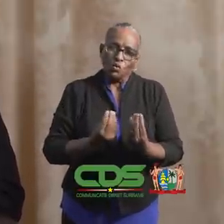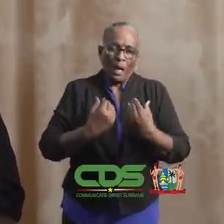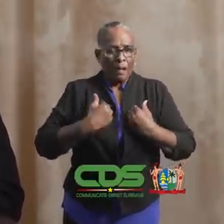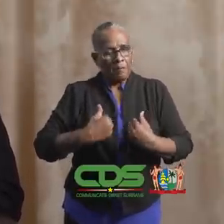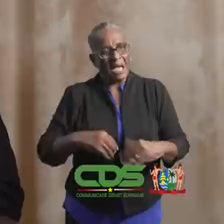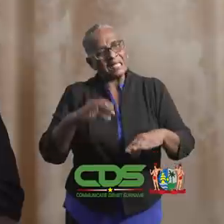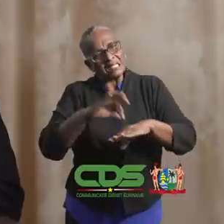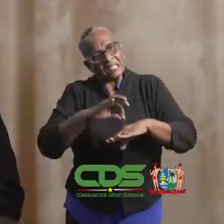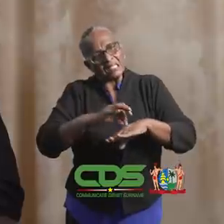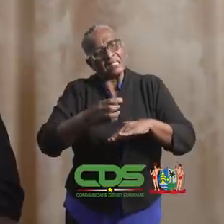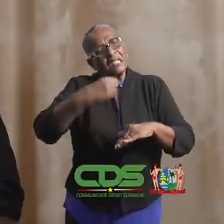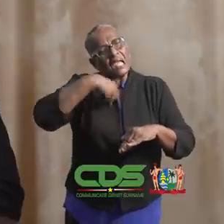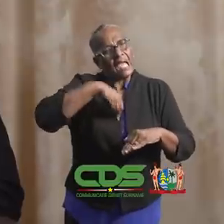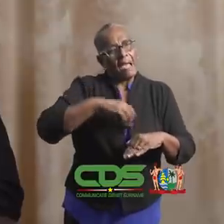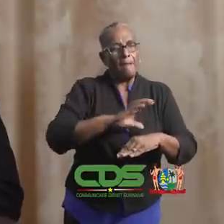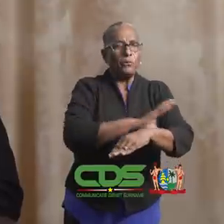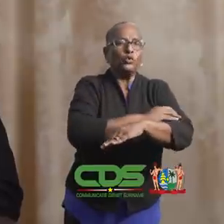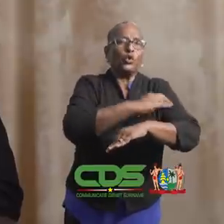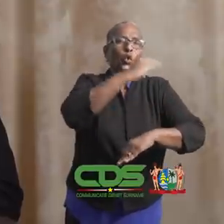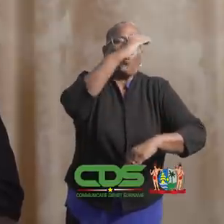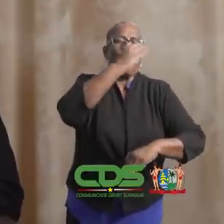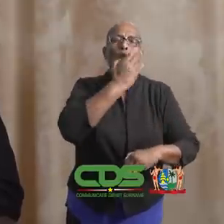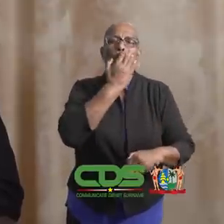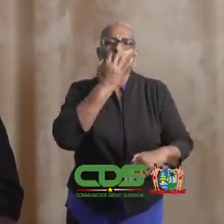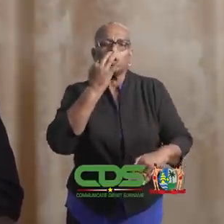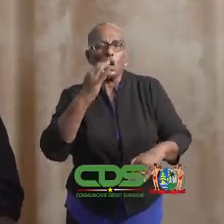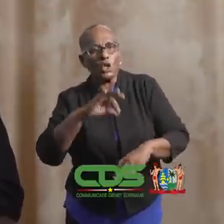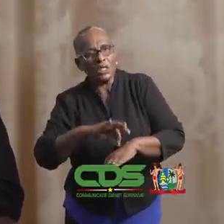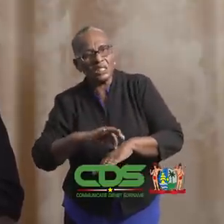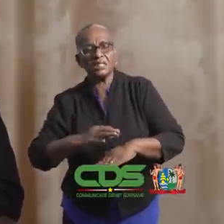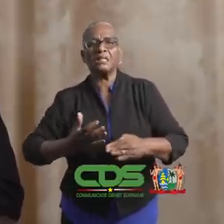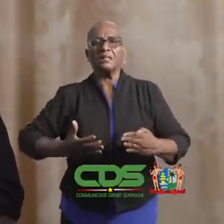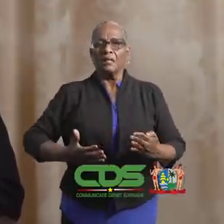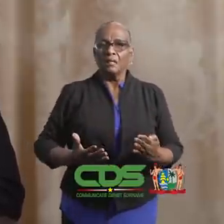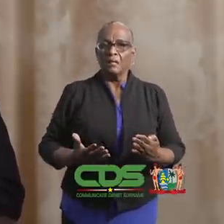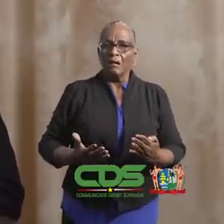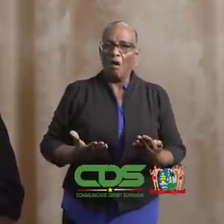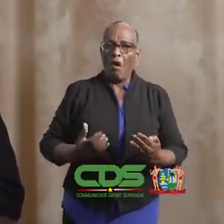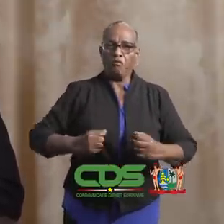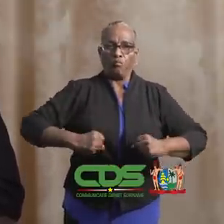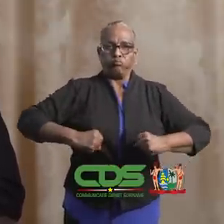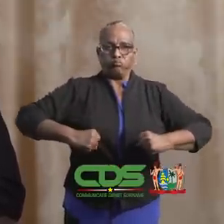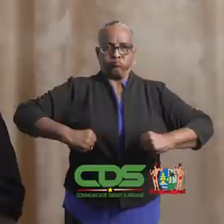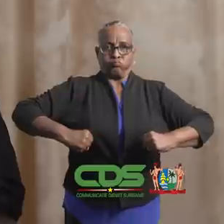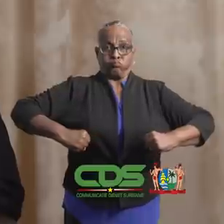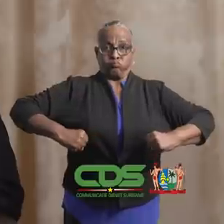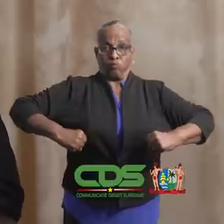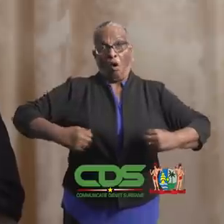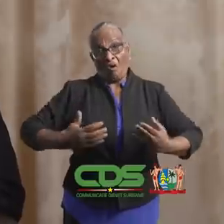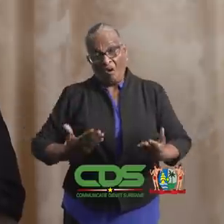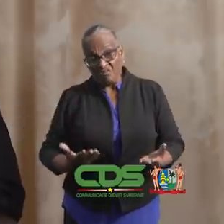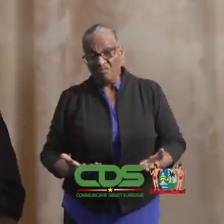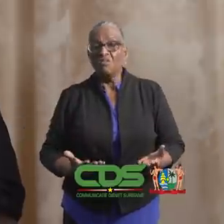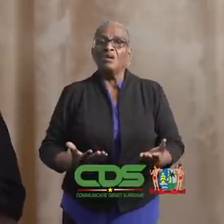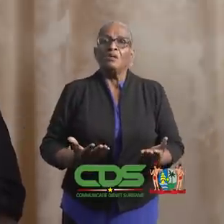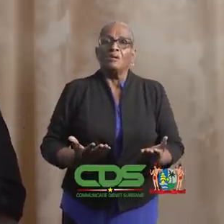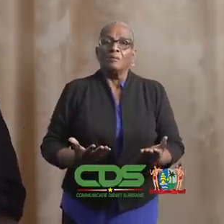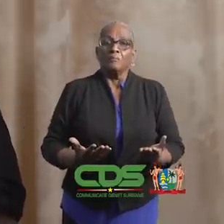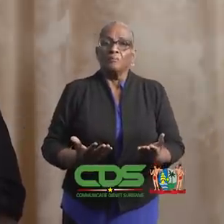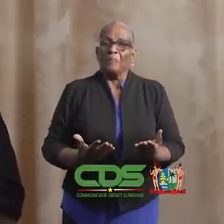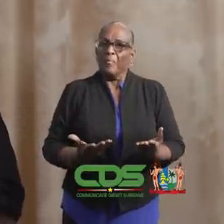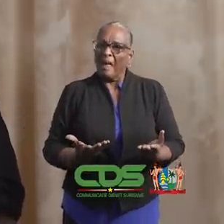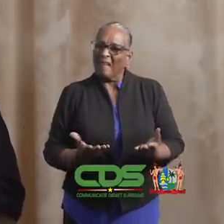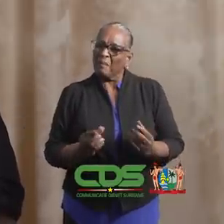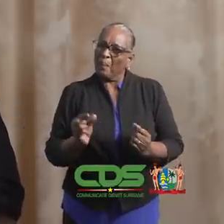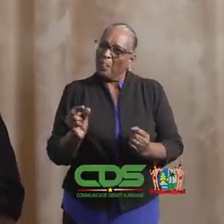bloeddruk, diabetes ofwel suikerziekte, obesitas of overgewicht en